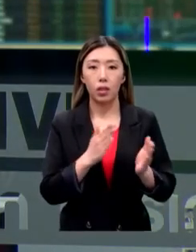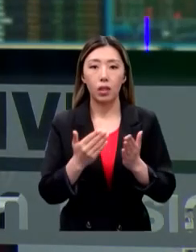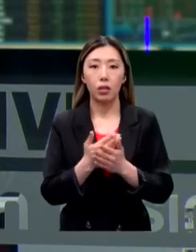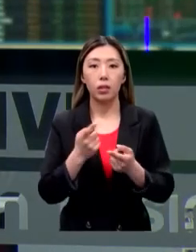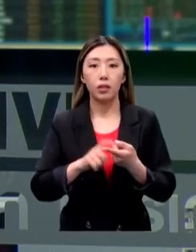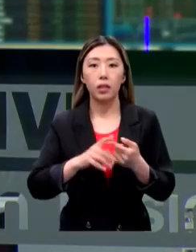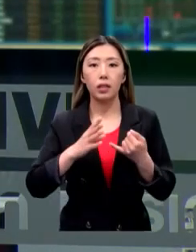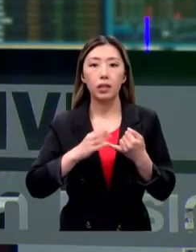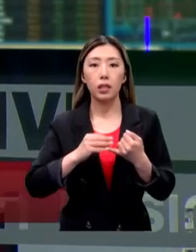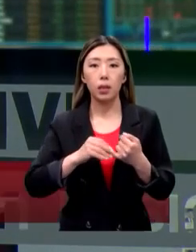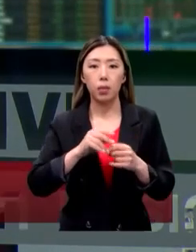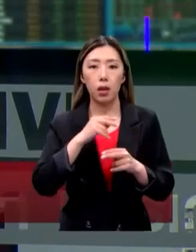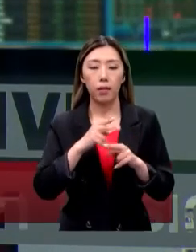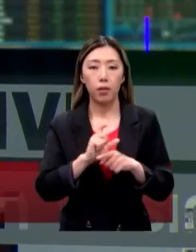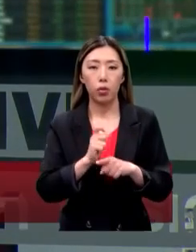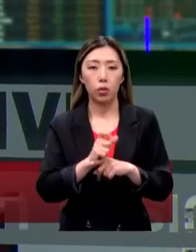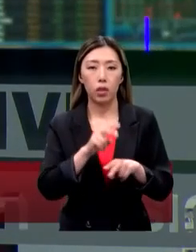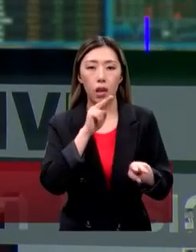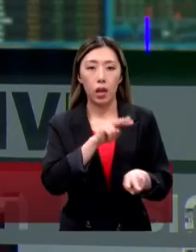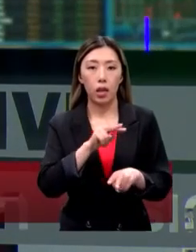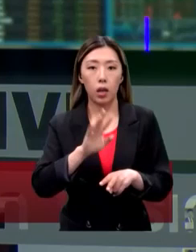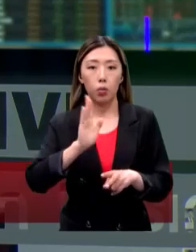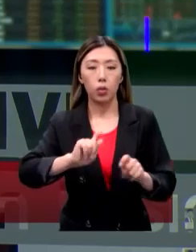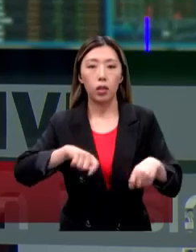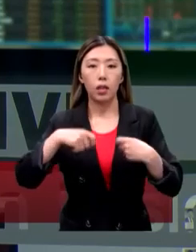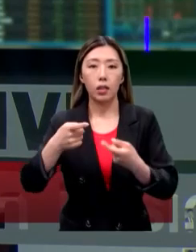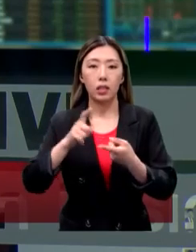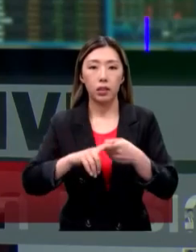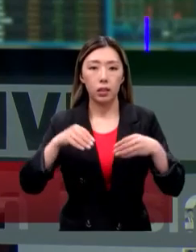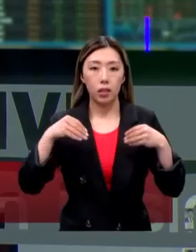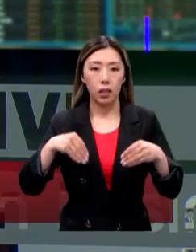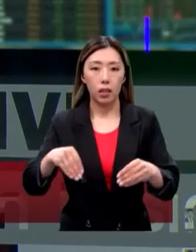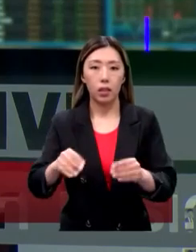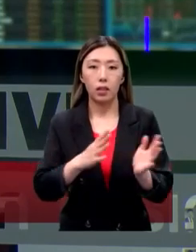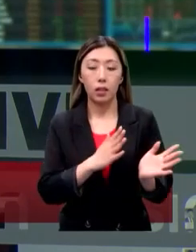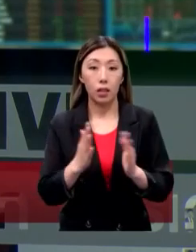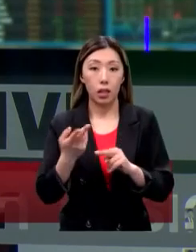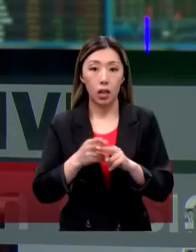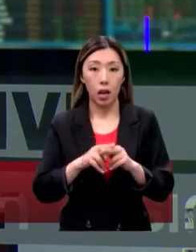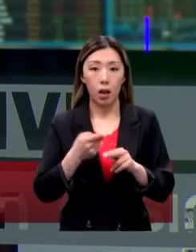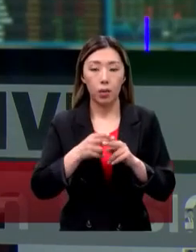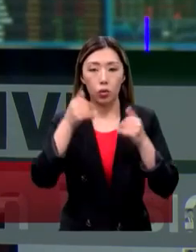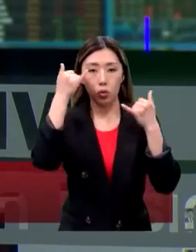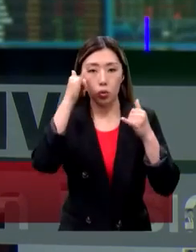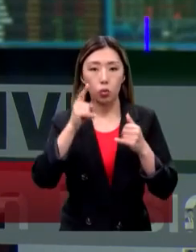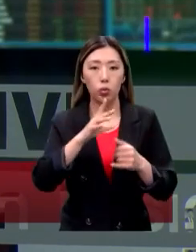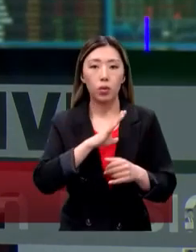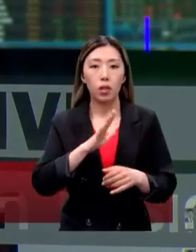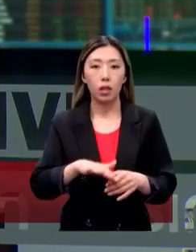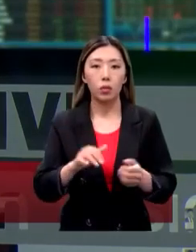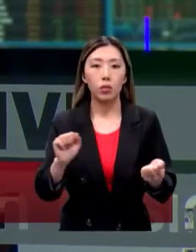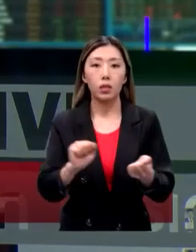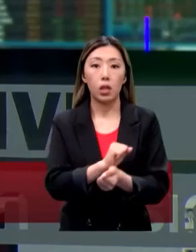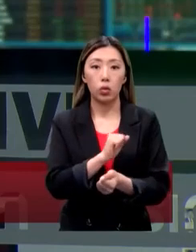земли особо охраняемых территорий могут отдать под пастбище. Таким образом, Минсельхозе хотят уберечь скот из-за засухи в